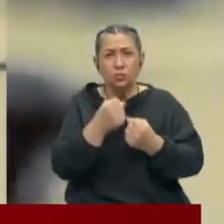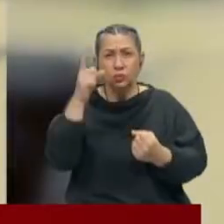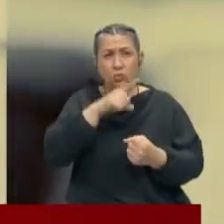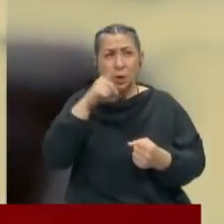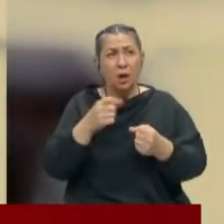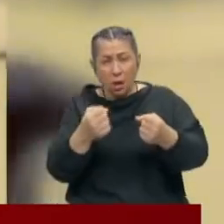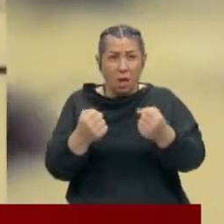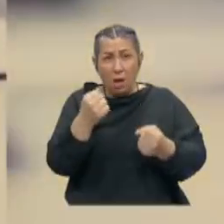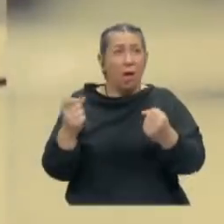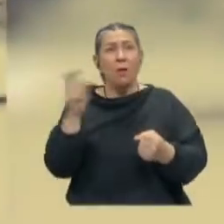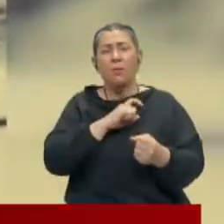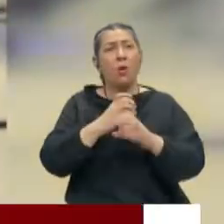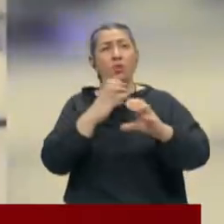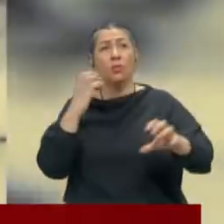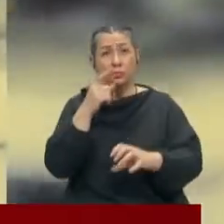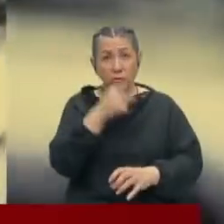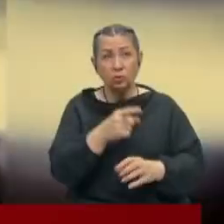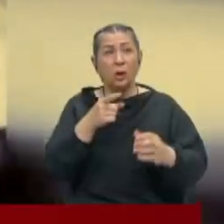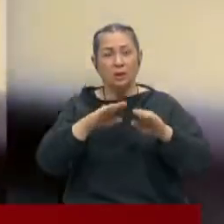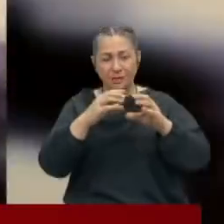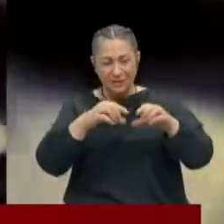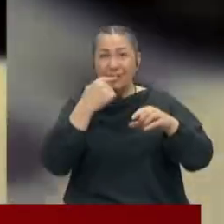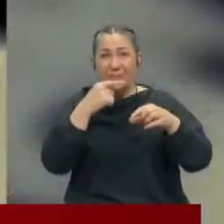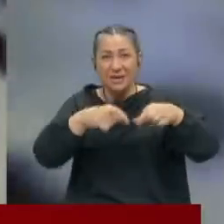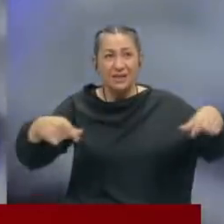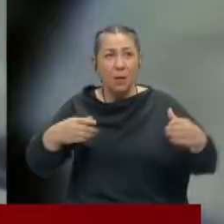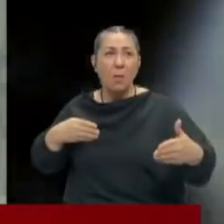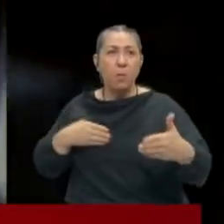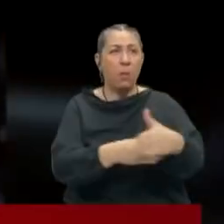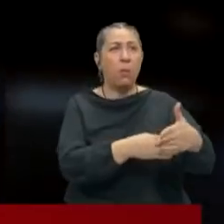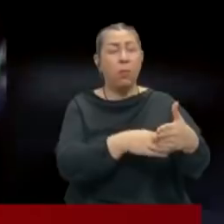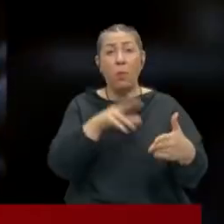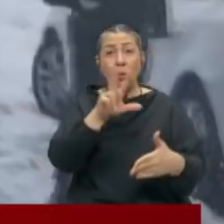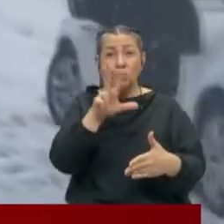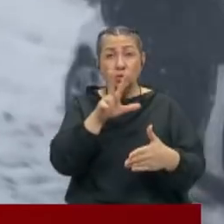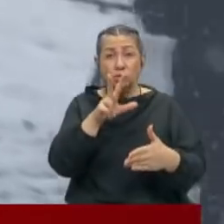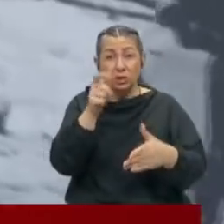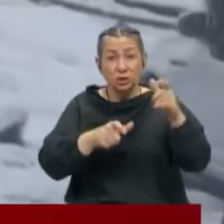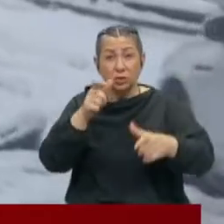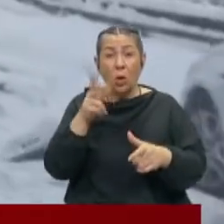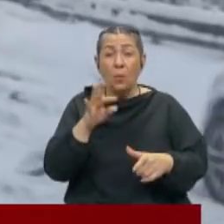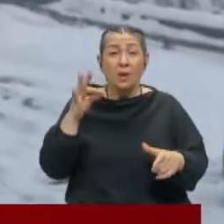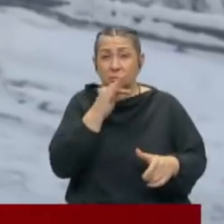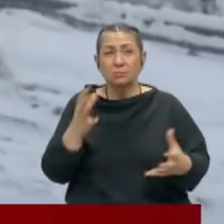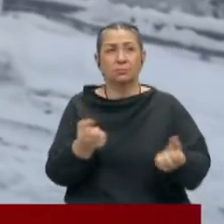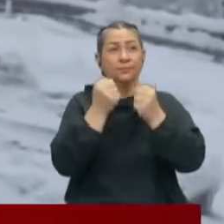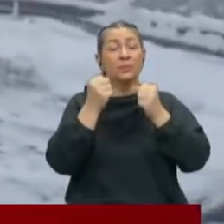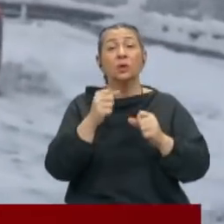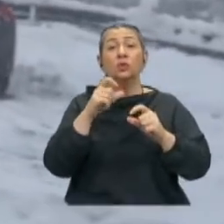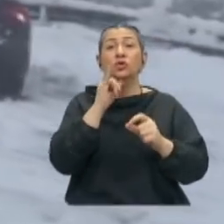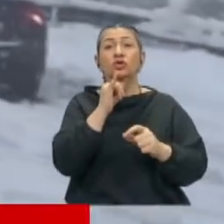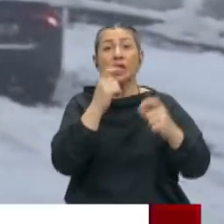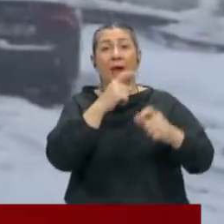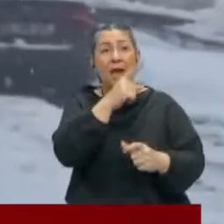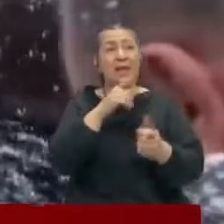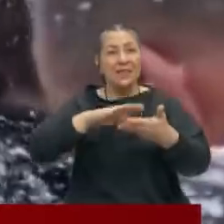nedeniyle kontrolden çıkan yolcu otobüsü bariyerlere çarptı. 30 yolcu ölümden döndü. Düzce'de tem otoyolunda